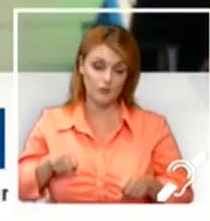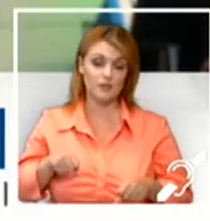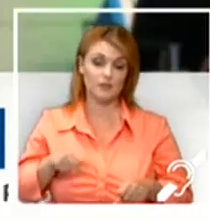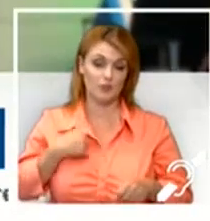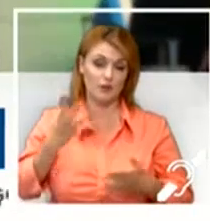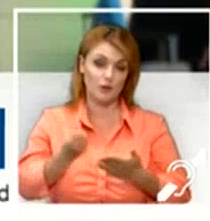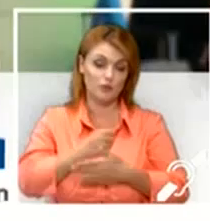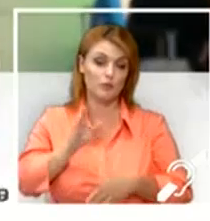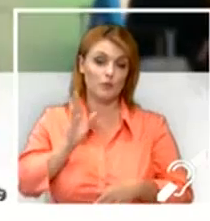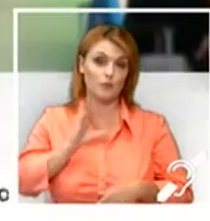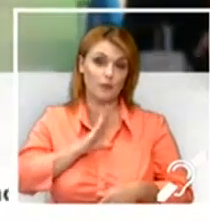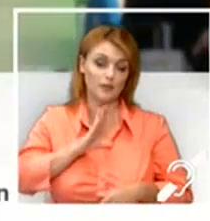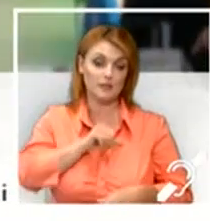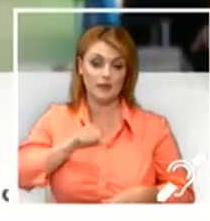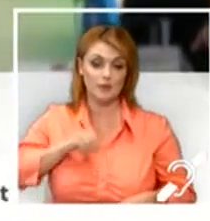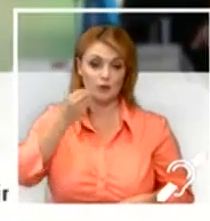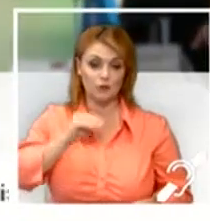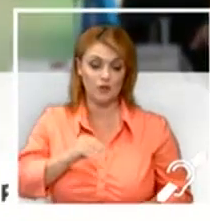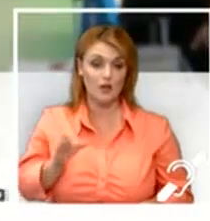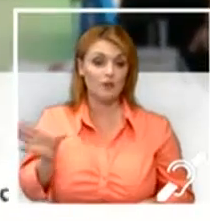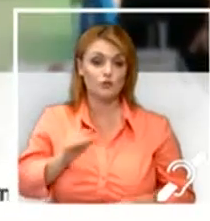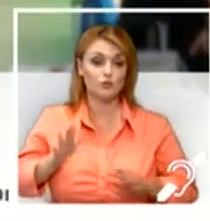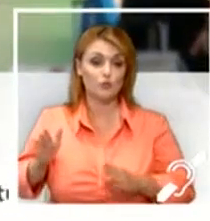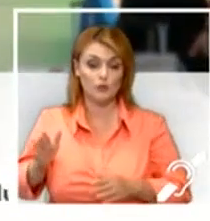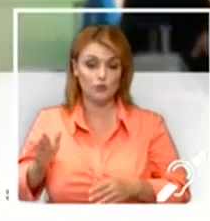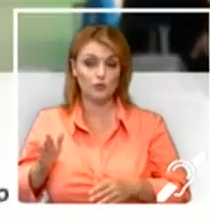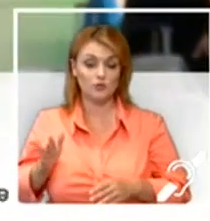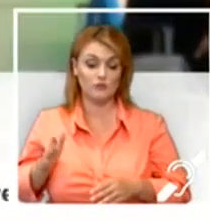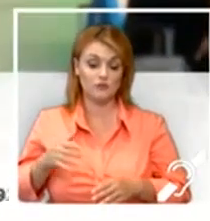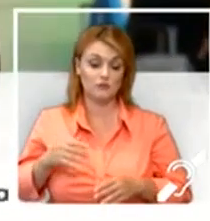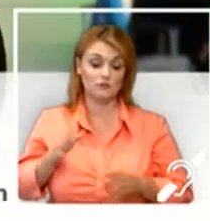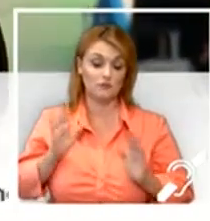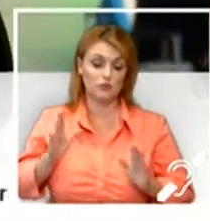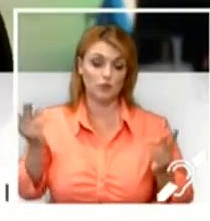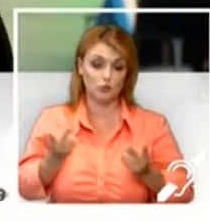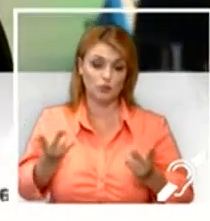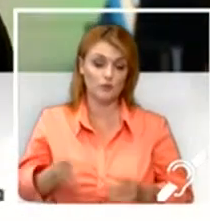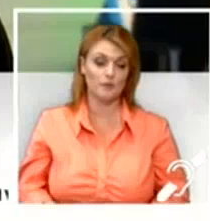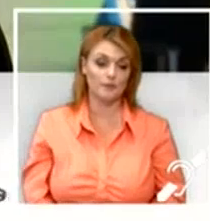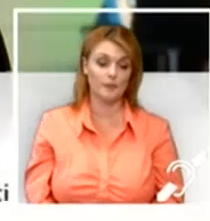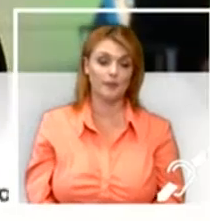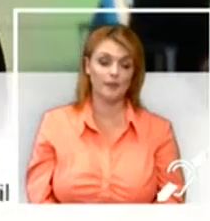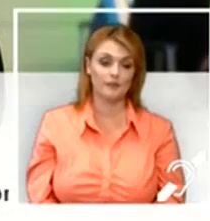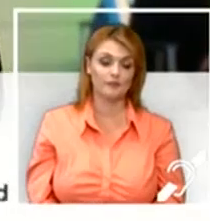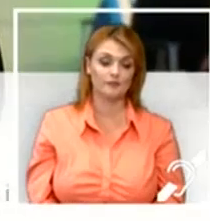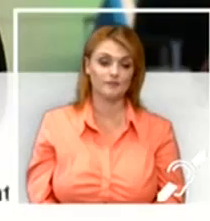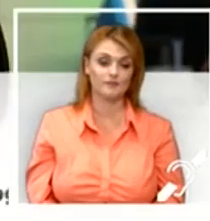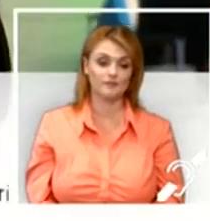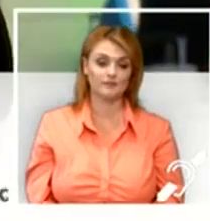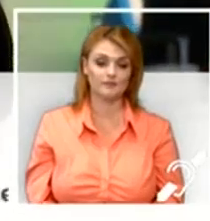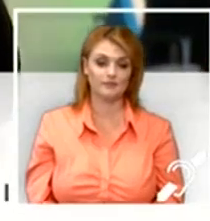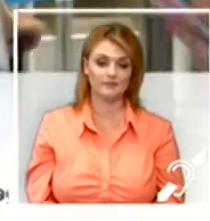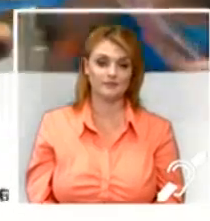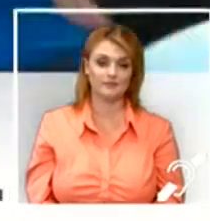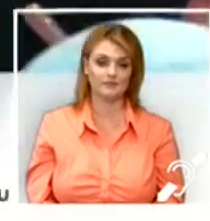mai bună. Tot ce se întâmplă, se întâmplă bine în viața mea și mă bucur tare mult că a apărut Patrick. Mă ajută tare mult și pe partea de tenis și pe